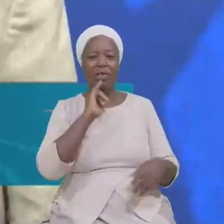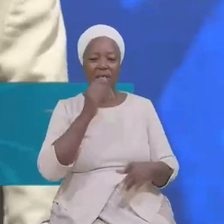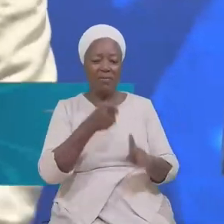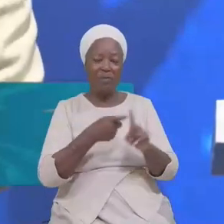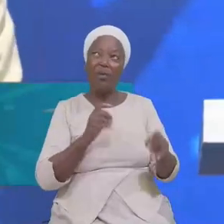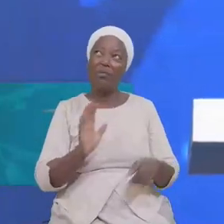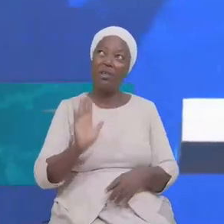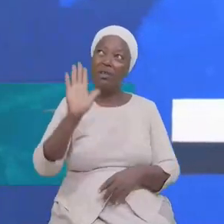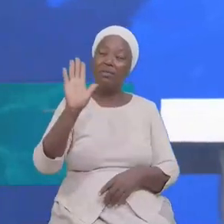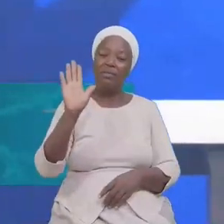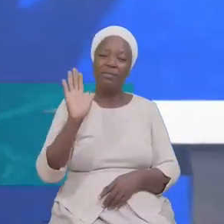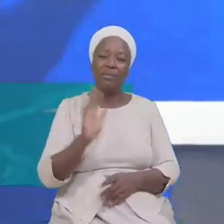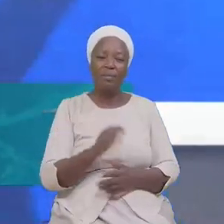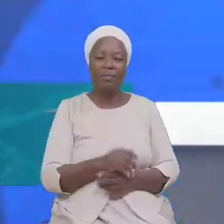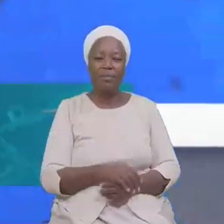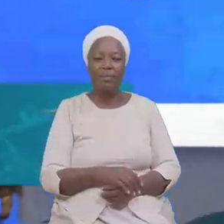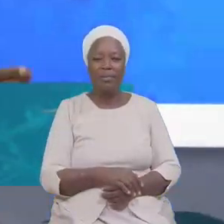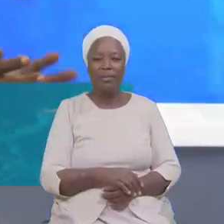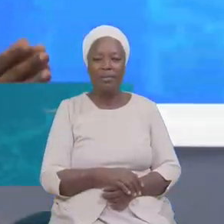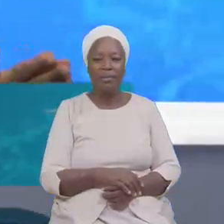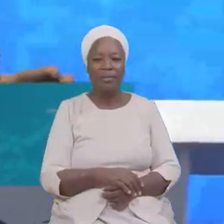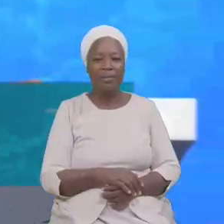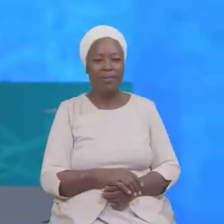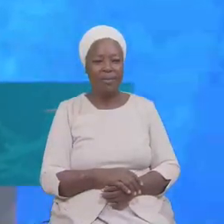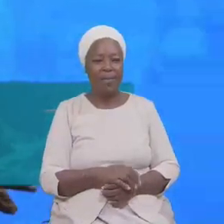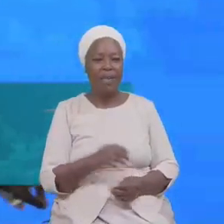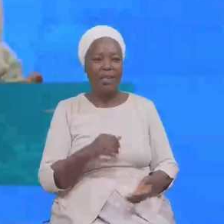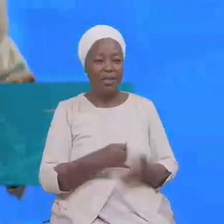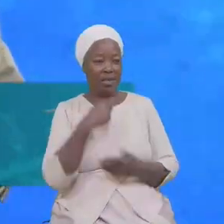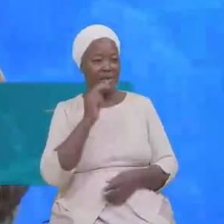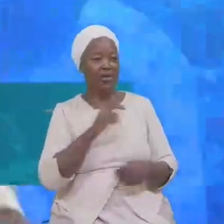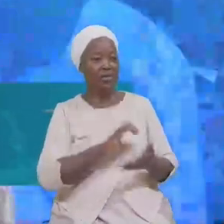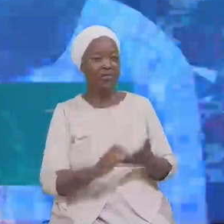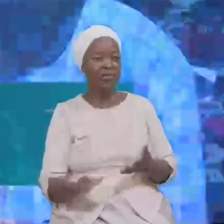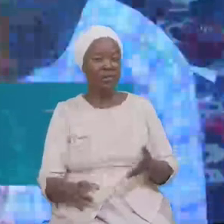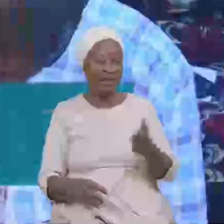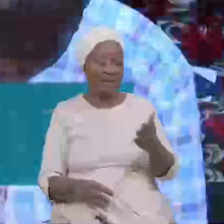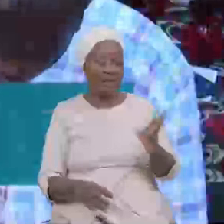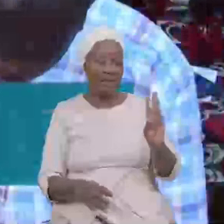Oui, car de lui vient mon espérance. Verset 7.